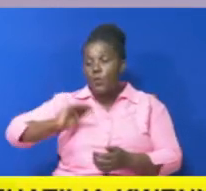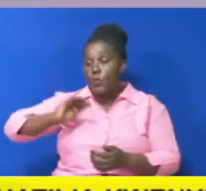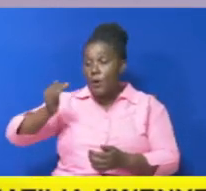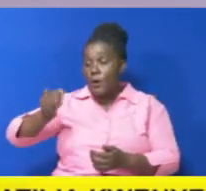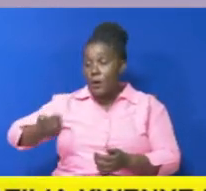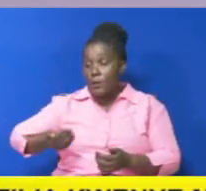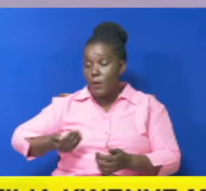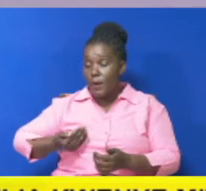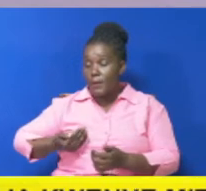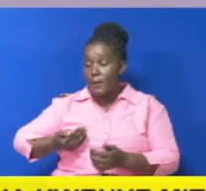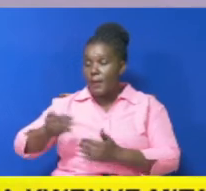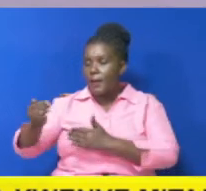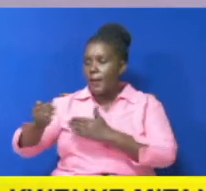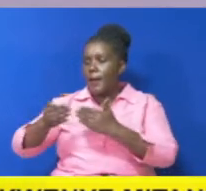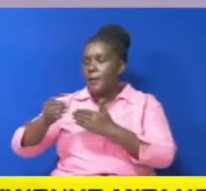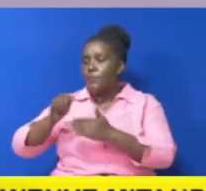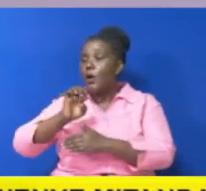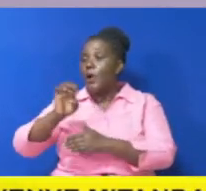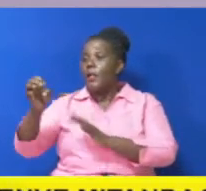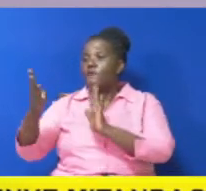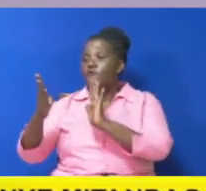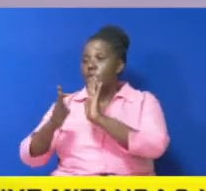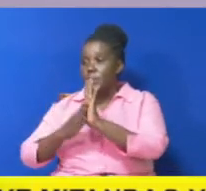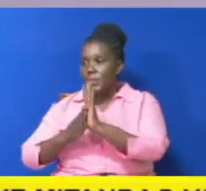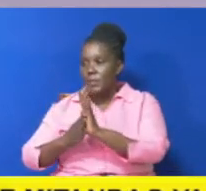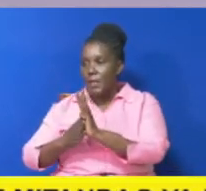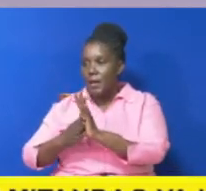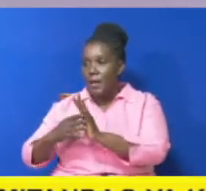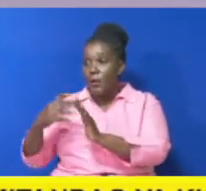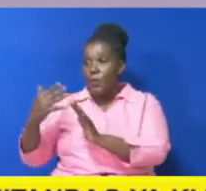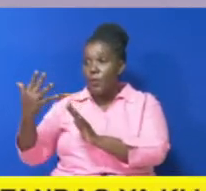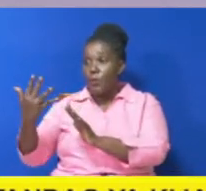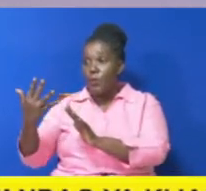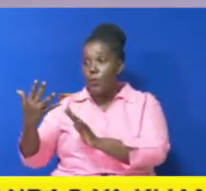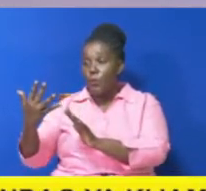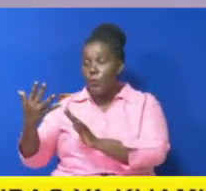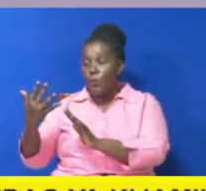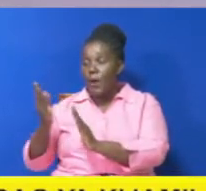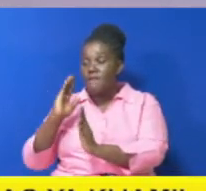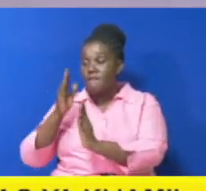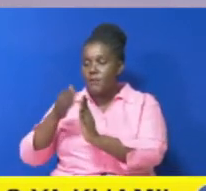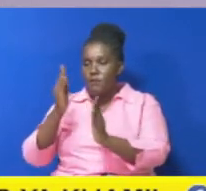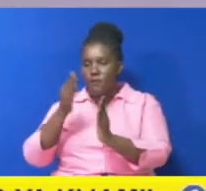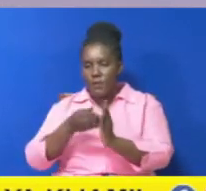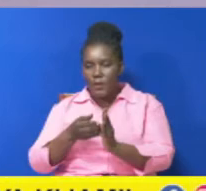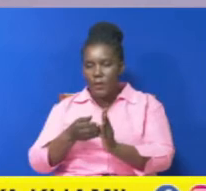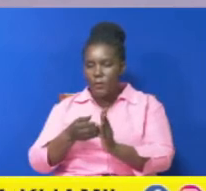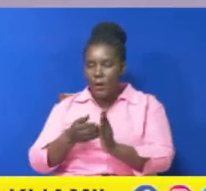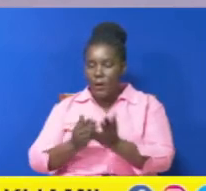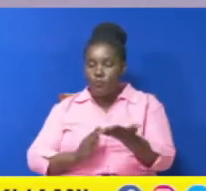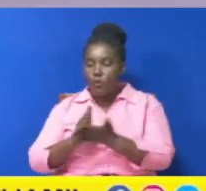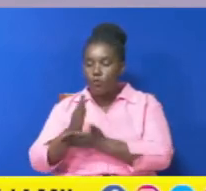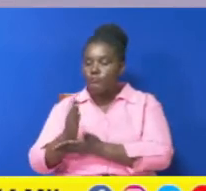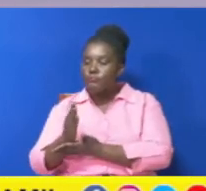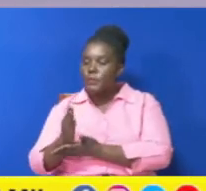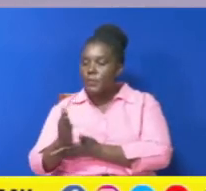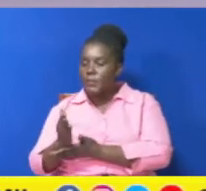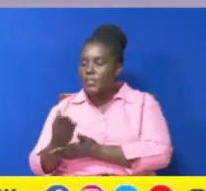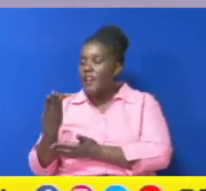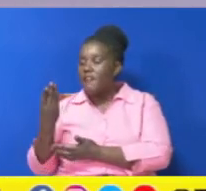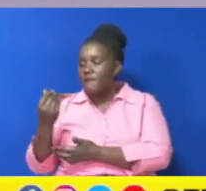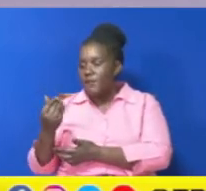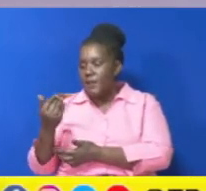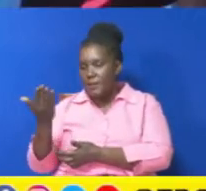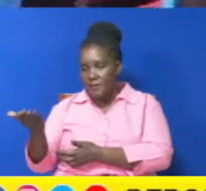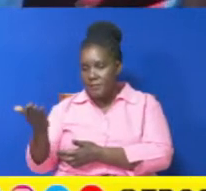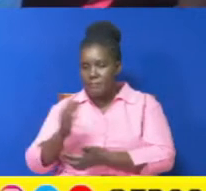wanawake zaidi ya 9,000 waliopata kupimwa, ama kwa jina la Kiingereza kuweza